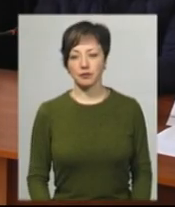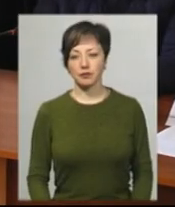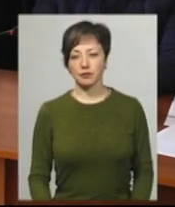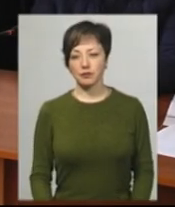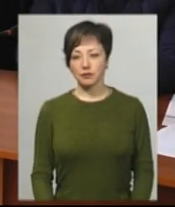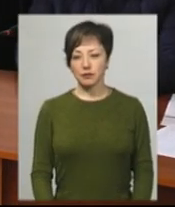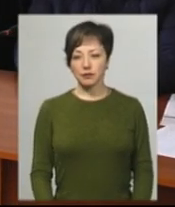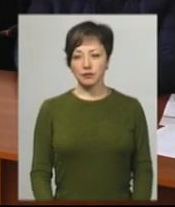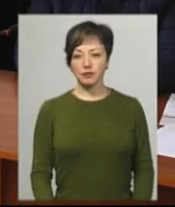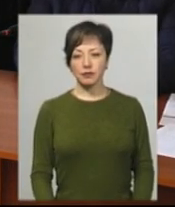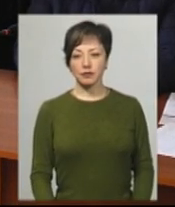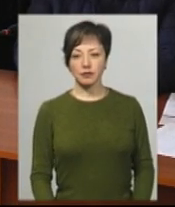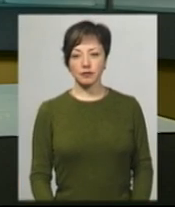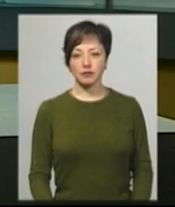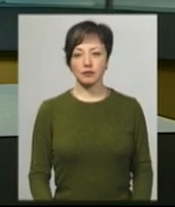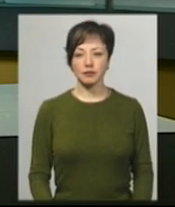на Суспільному. Хмельницький.